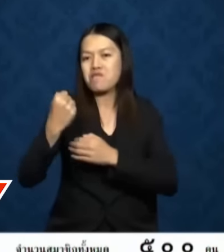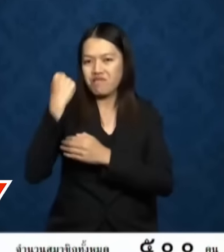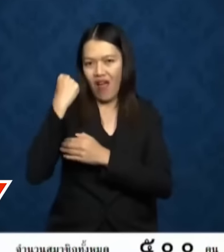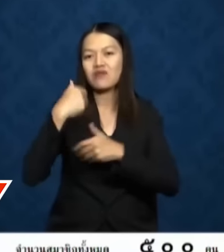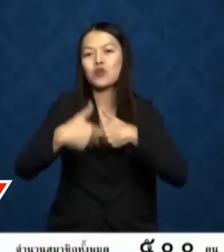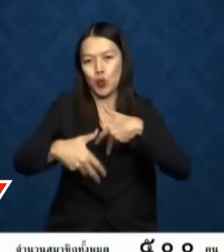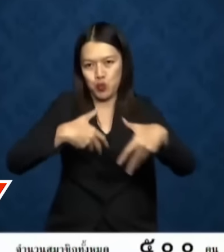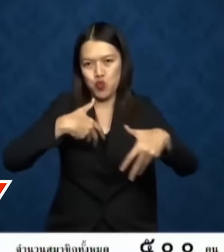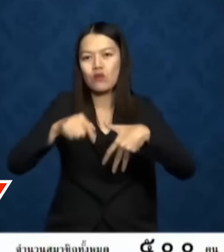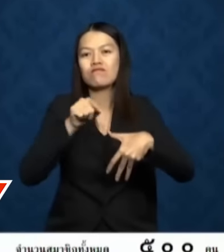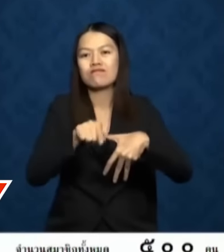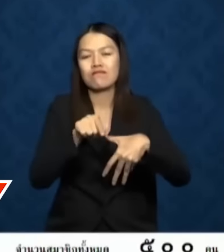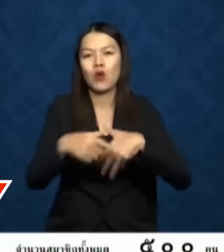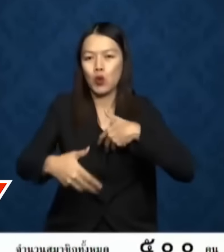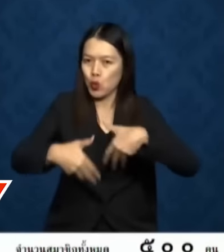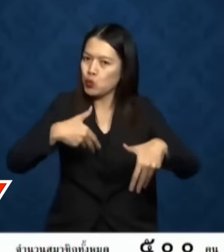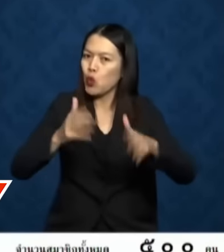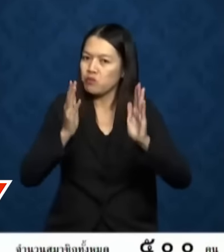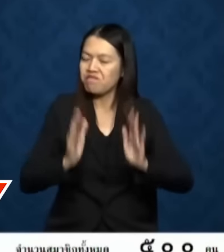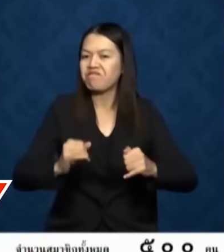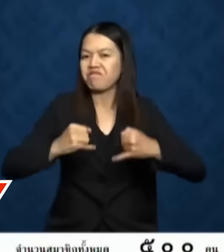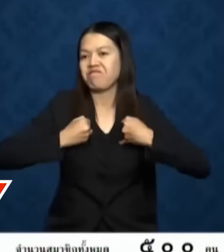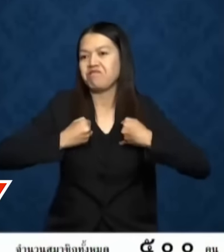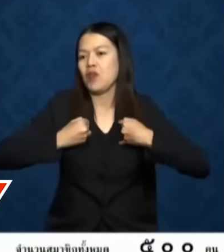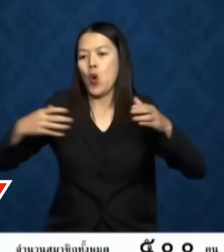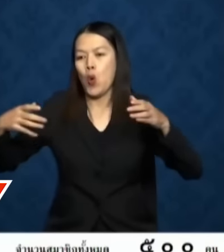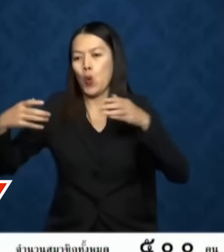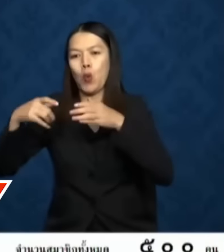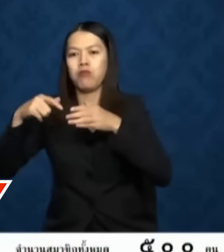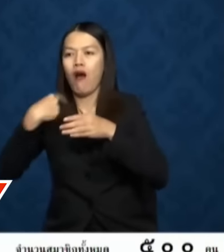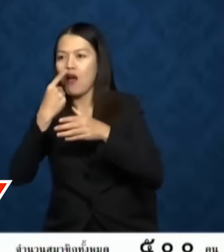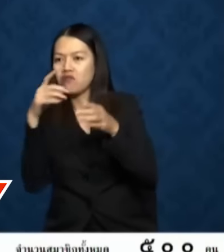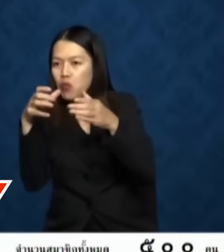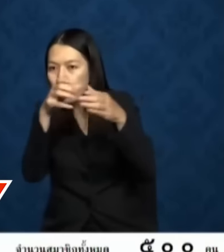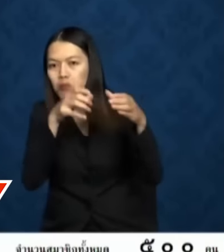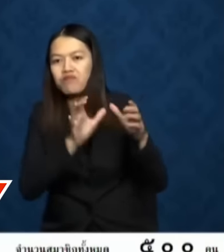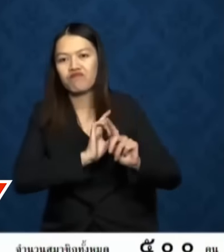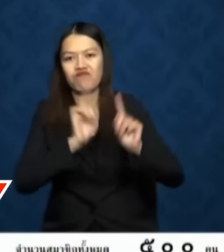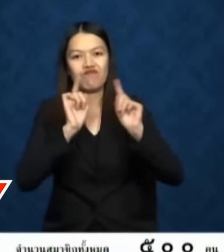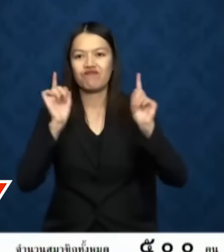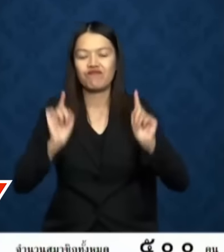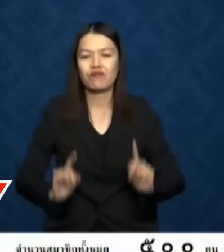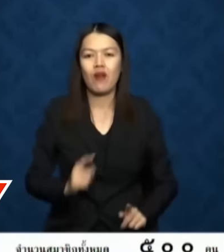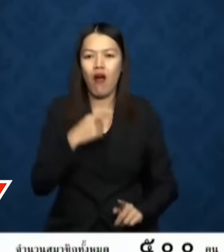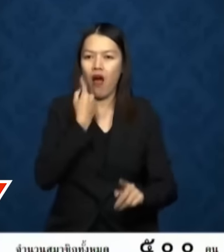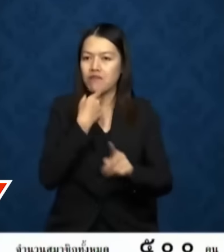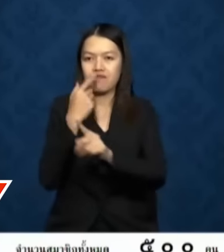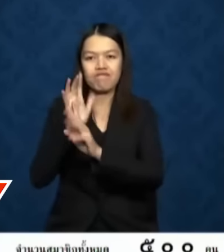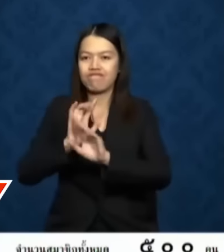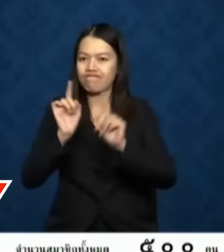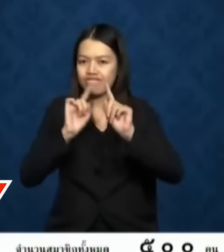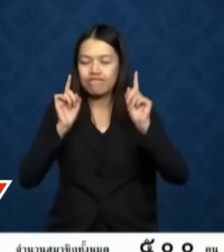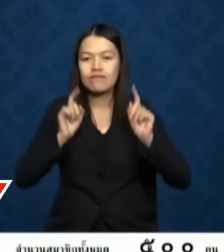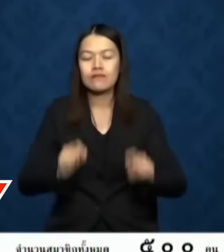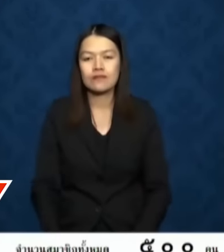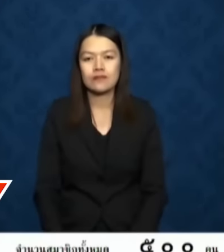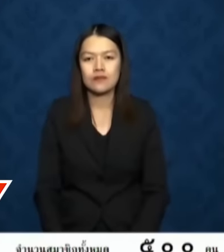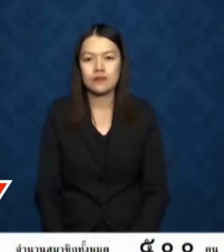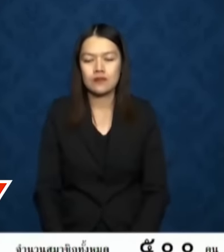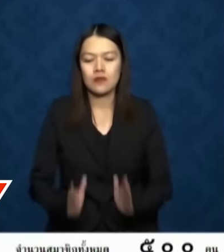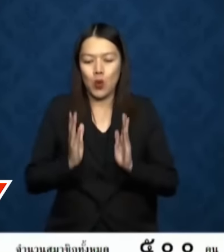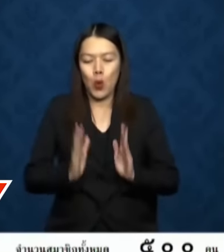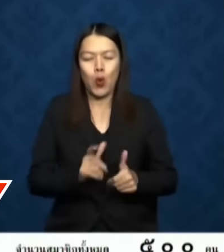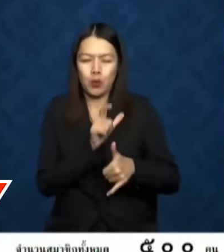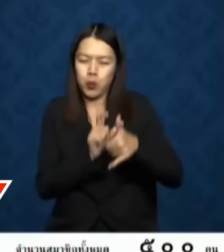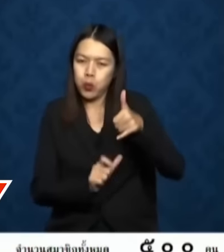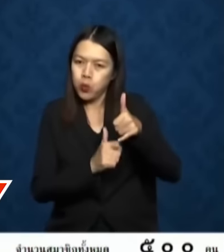ไตยคือประชาชนไม่ใช่กลุ่มบุคคลใดบุคคลหนึ่งหรือคนใดคนหนึ่งเท่านั้นเพราะฉะนั้นการสร้างพลเมื